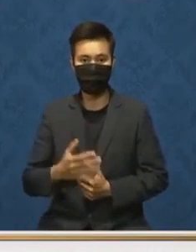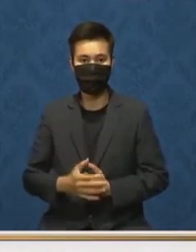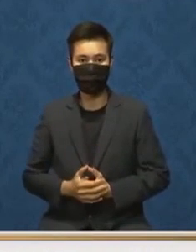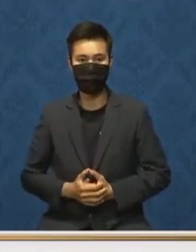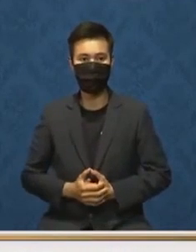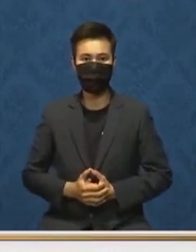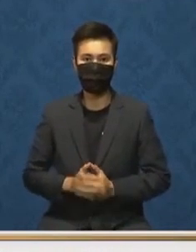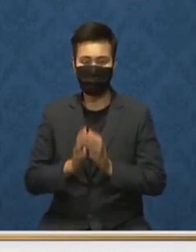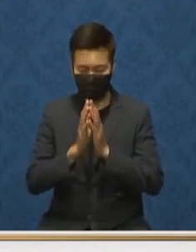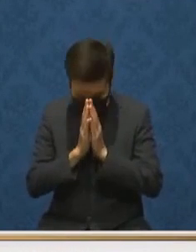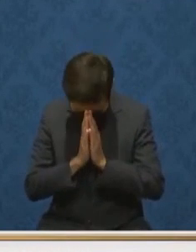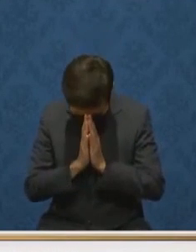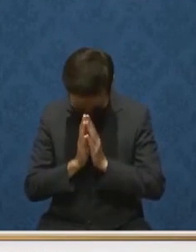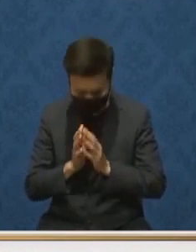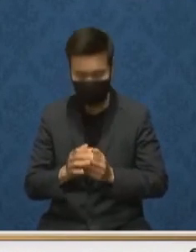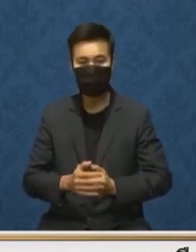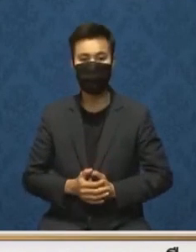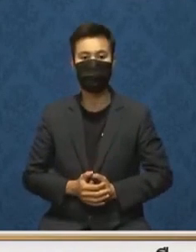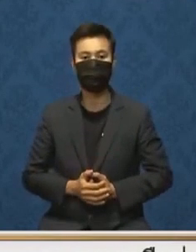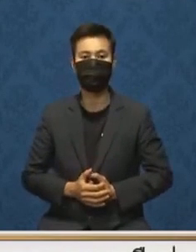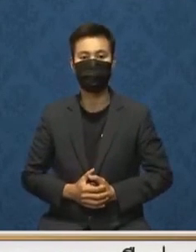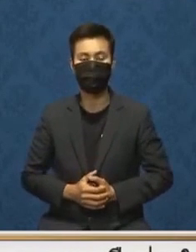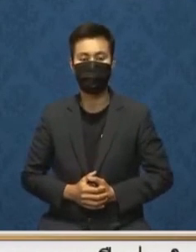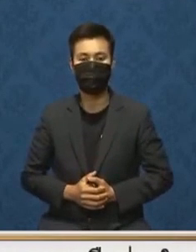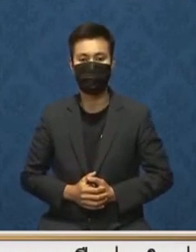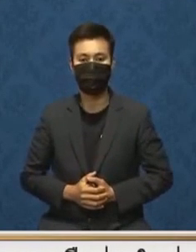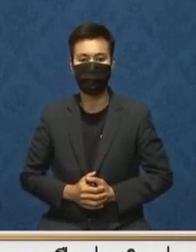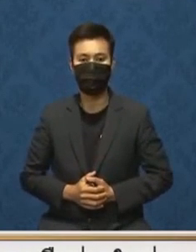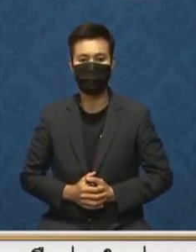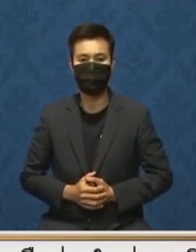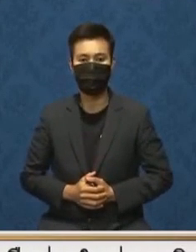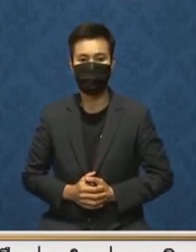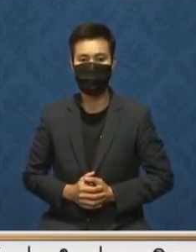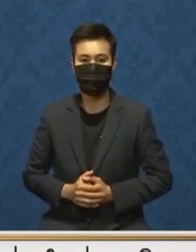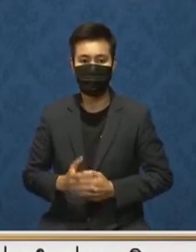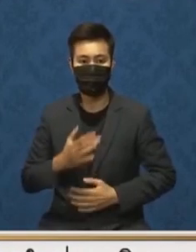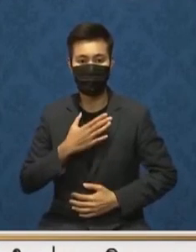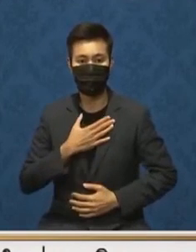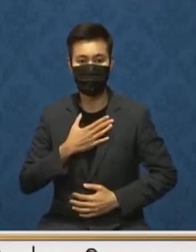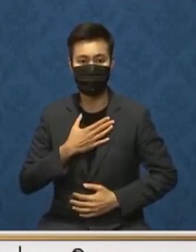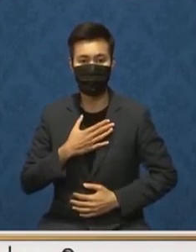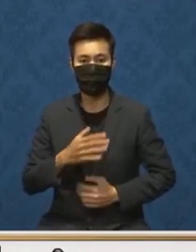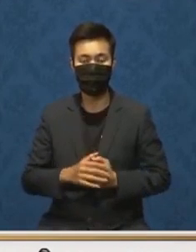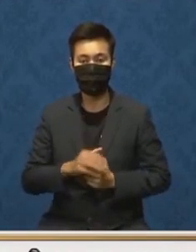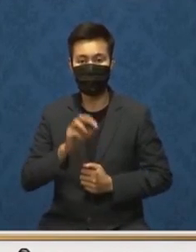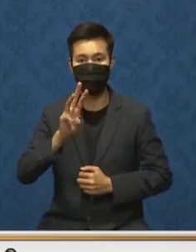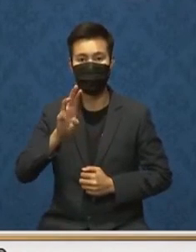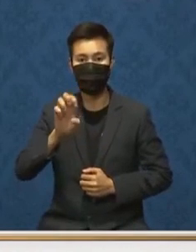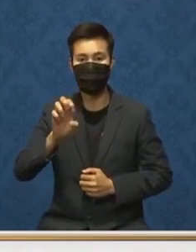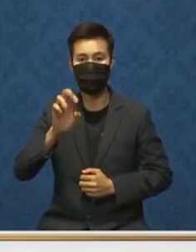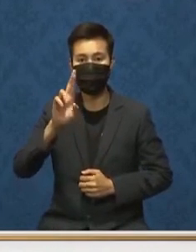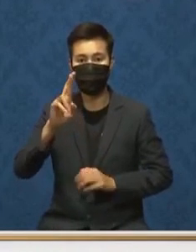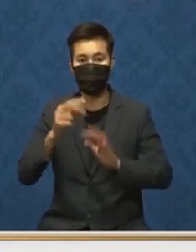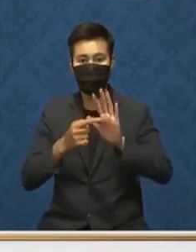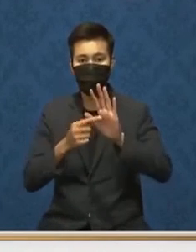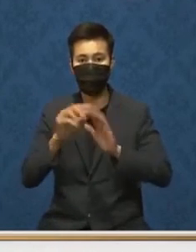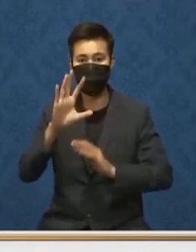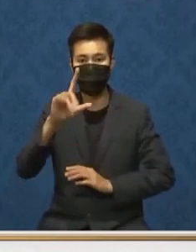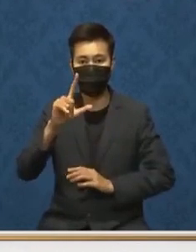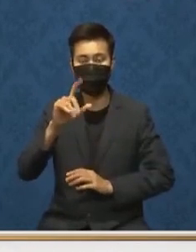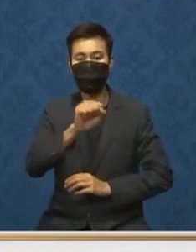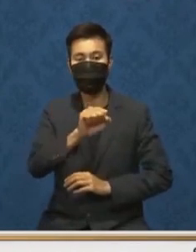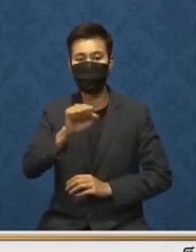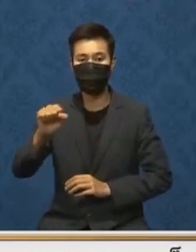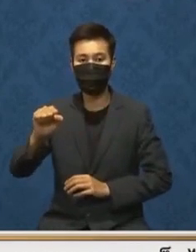ก็กราบเรียนท่านประธานที่เคารพอย่างสูงกระผมนายวิรัติวรศิริสมาชิกสภา